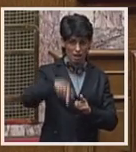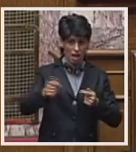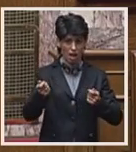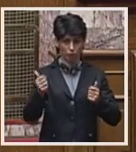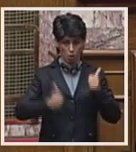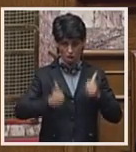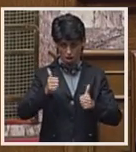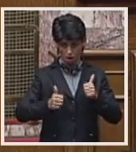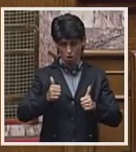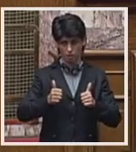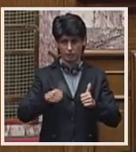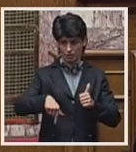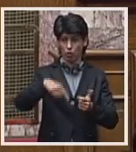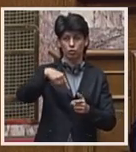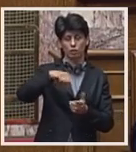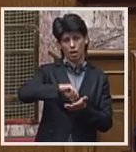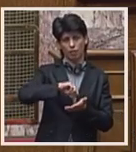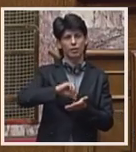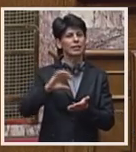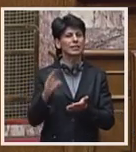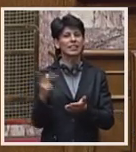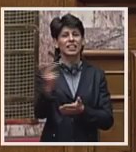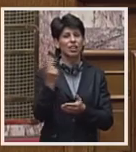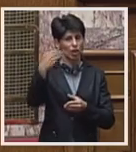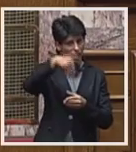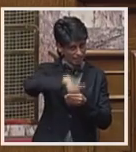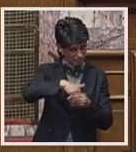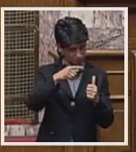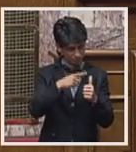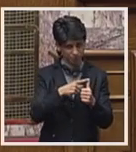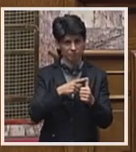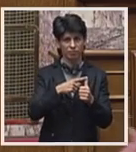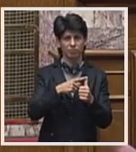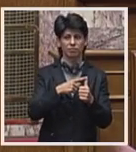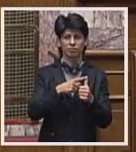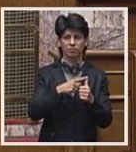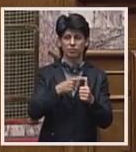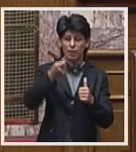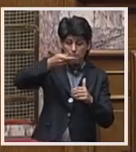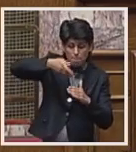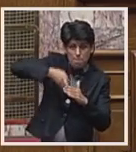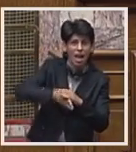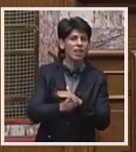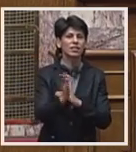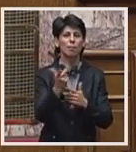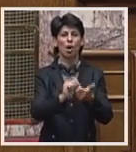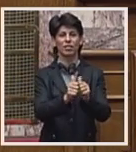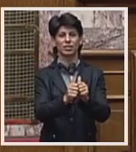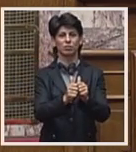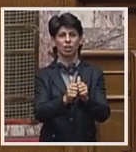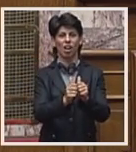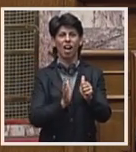της Αθήνας είναι κοινωνική ένταξη εντός και μέσω του αθλητισμού, η